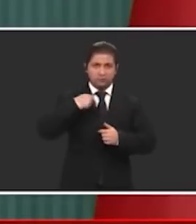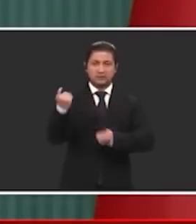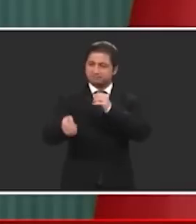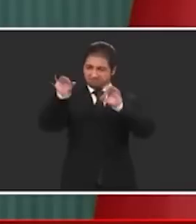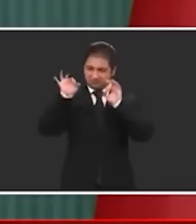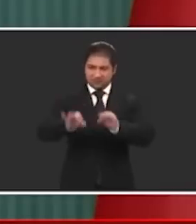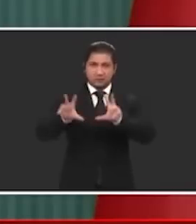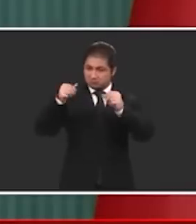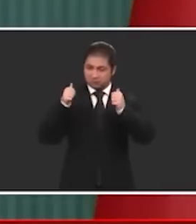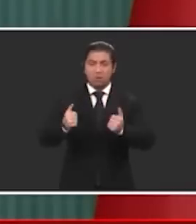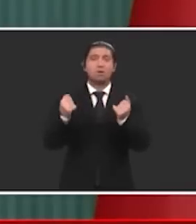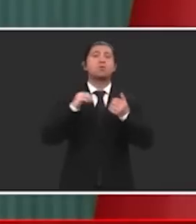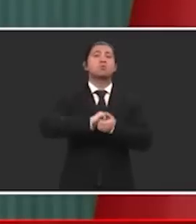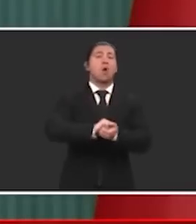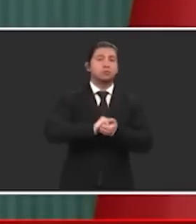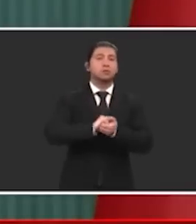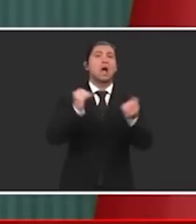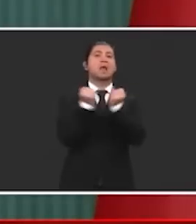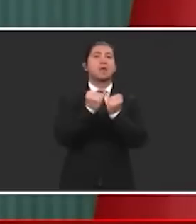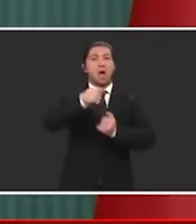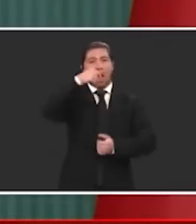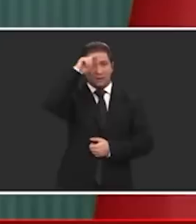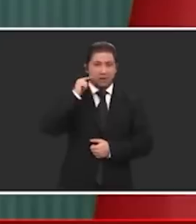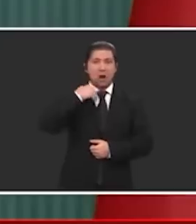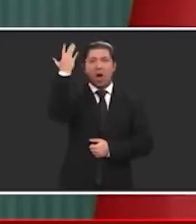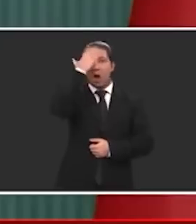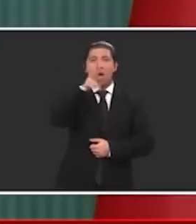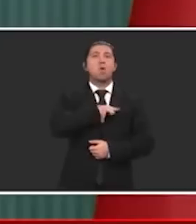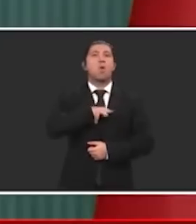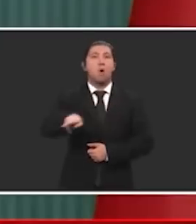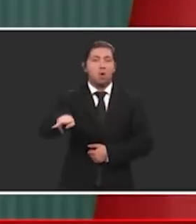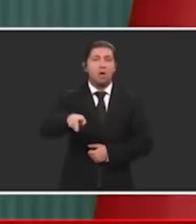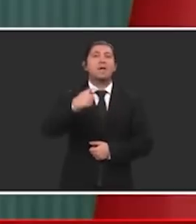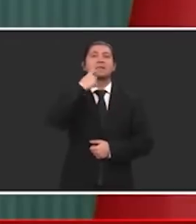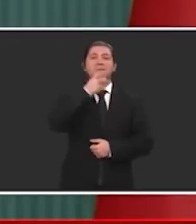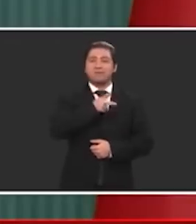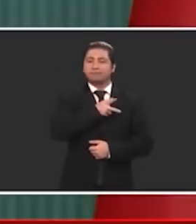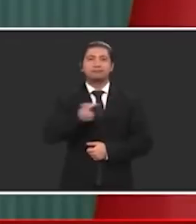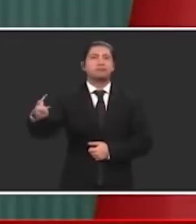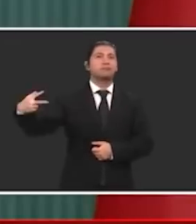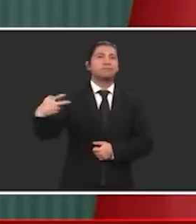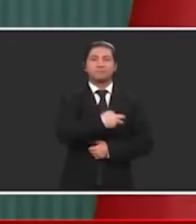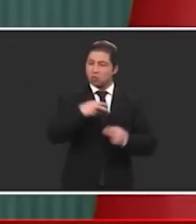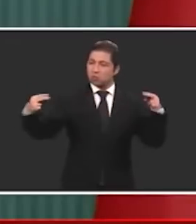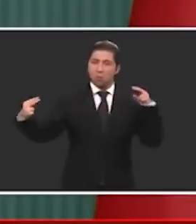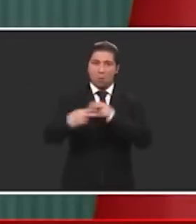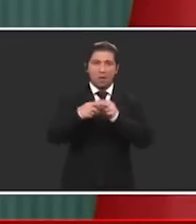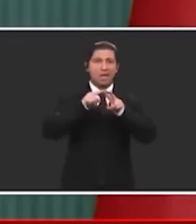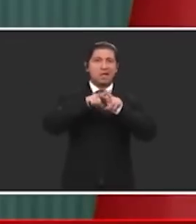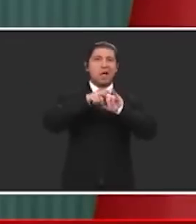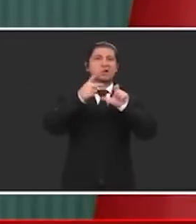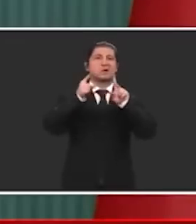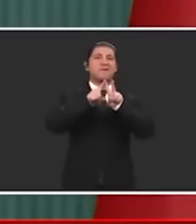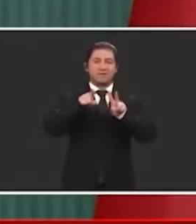geçirerek dost ve kardeş Azerbaycan'la karayolu ve demiryolu irtibatımızı Nahçıvan